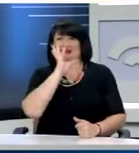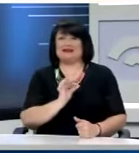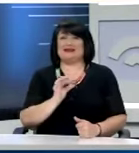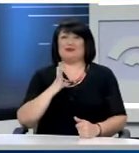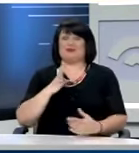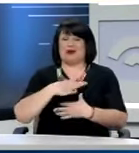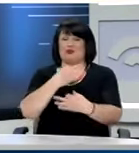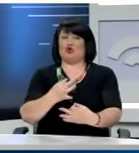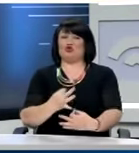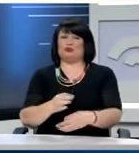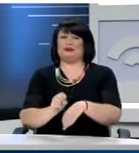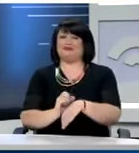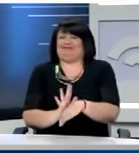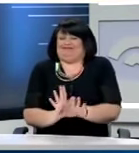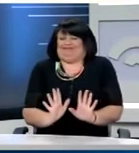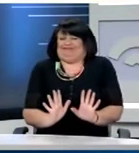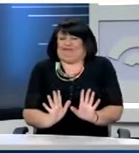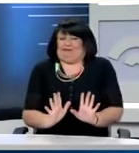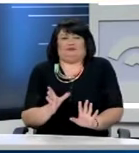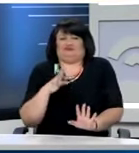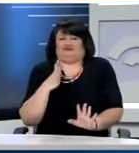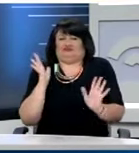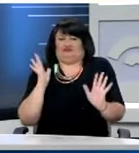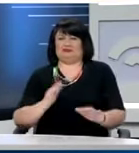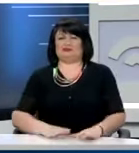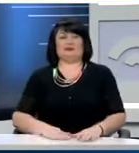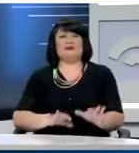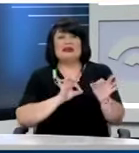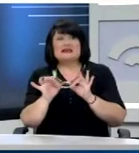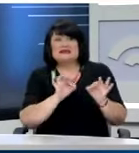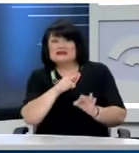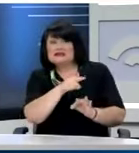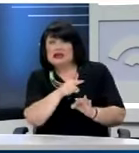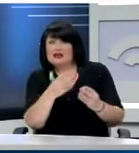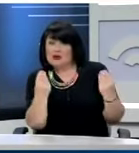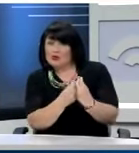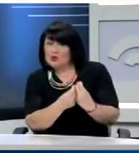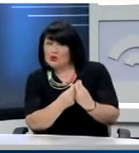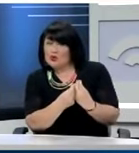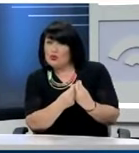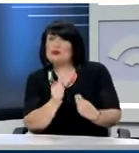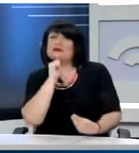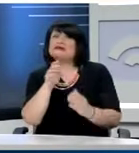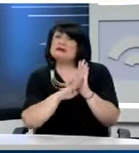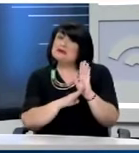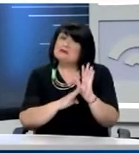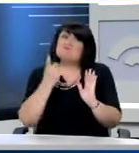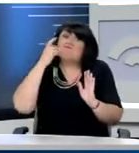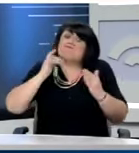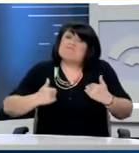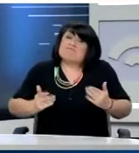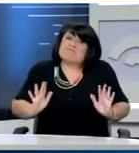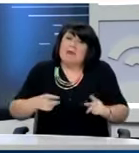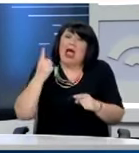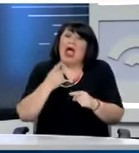πολιτών. Σε ό,τι αφορά, και δεν ξέρω αν αυτά τα οποία σχεδιάζεται είναι σύμφωνα με το Σύνταγμα. Σε ό,τι αφορά όμως την